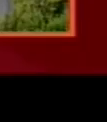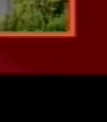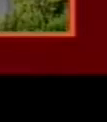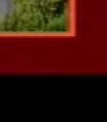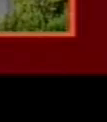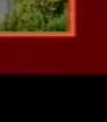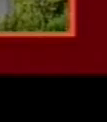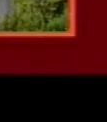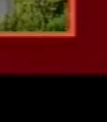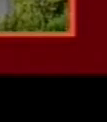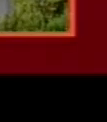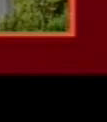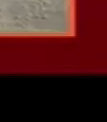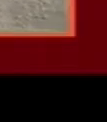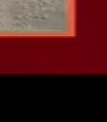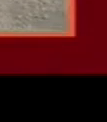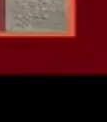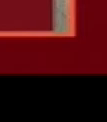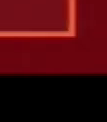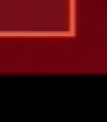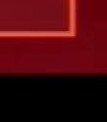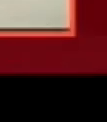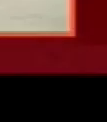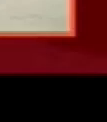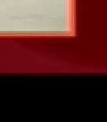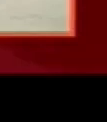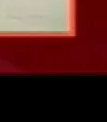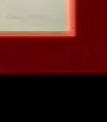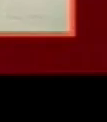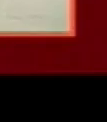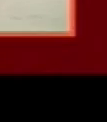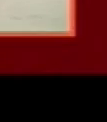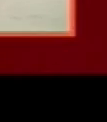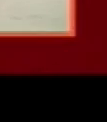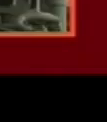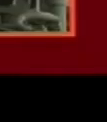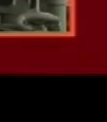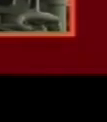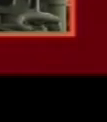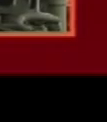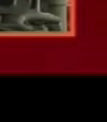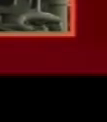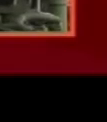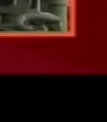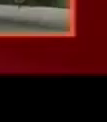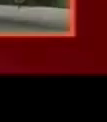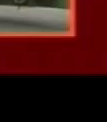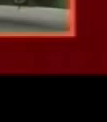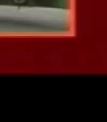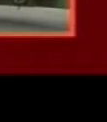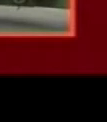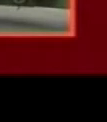чекають водіїв, дізнавалися кореспонденти Суспільного. Дві 10-тонні гармати і два тягачі